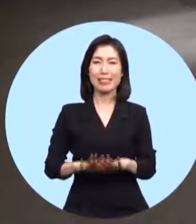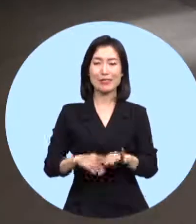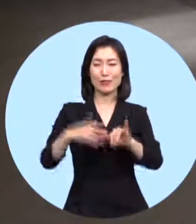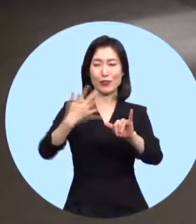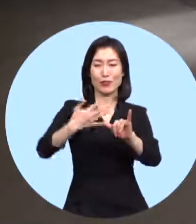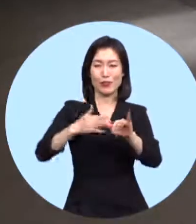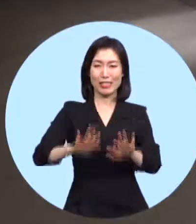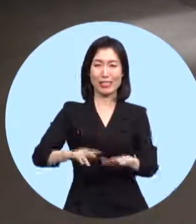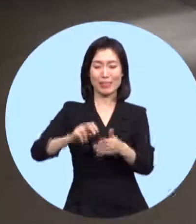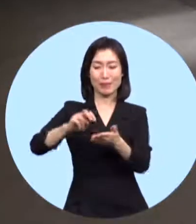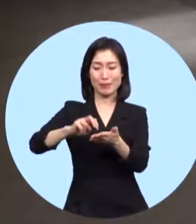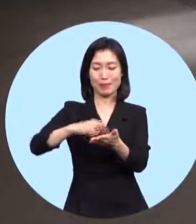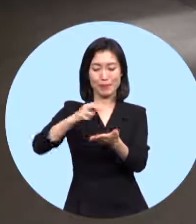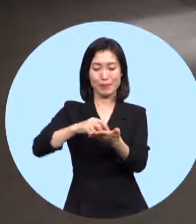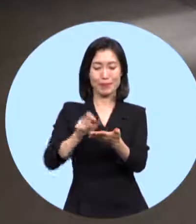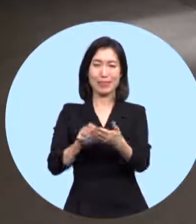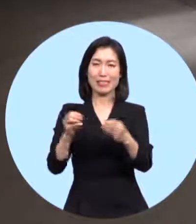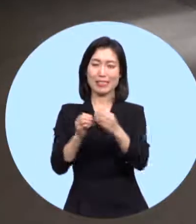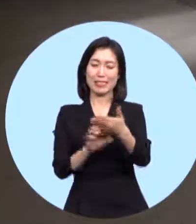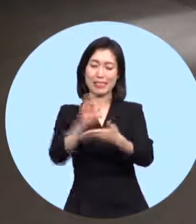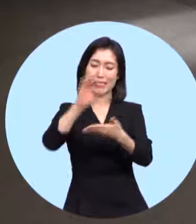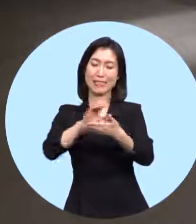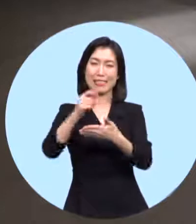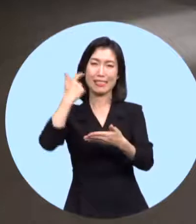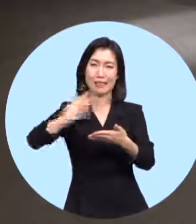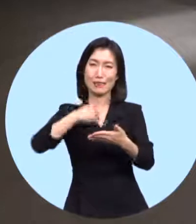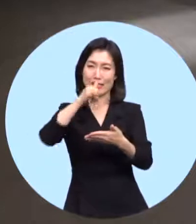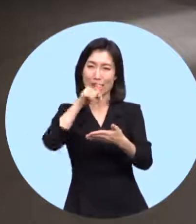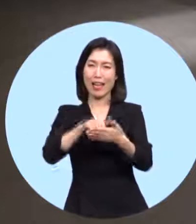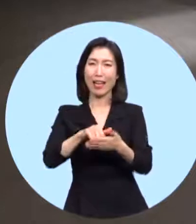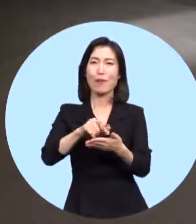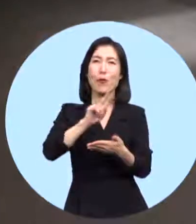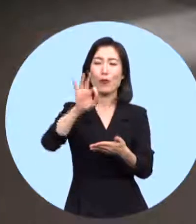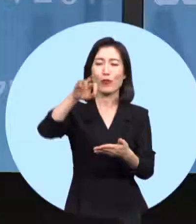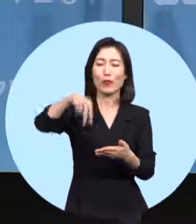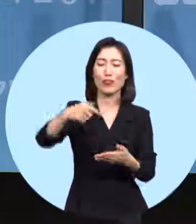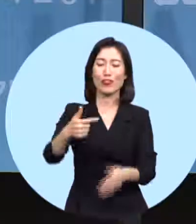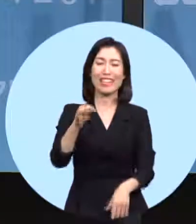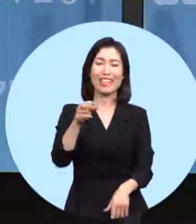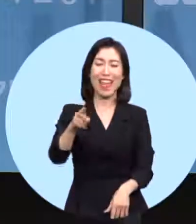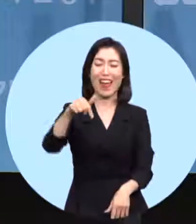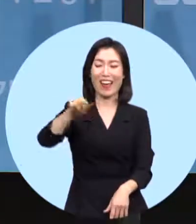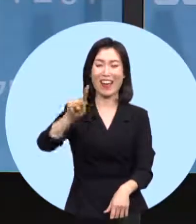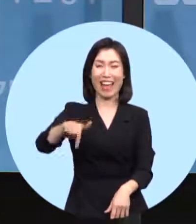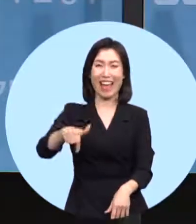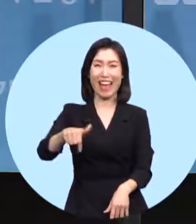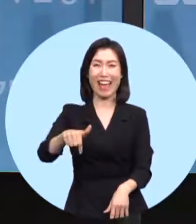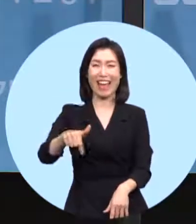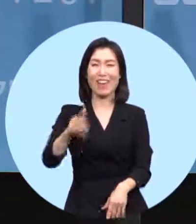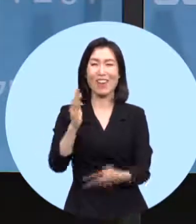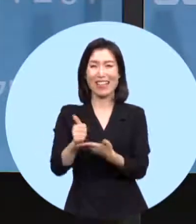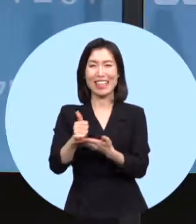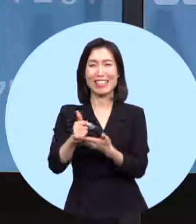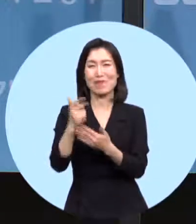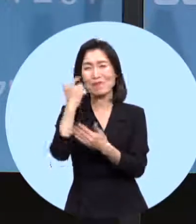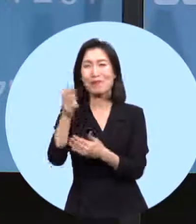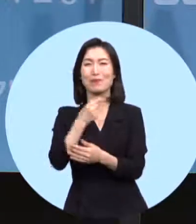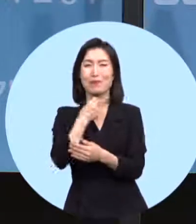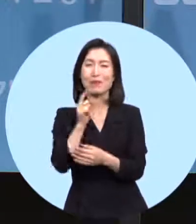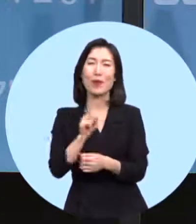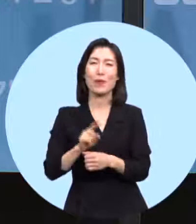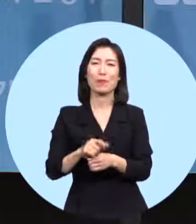현장 질문도 있는데요. 그 중에 하나가 뭐냐면은 우리 윤여가 원장님께 질문 요청인 것